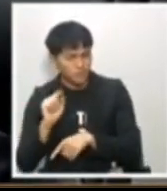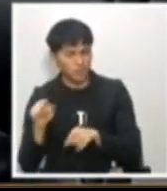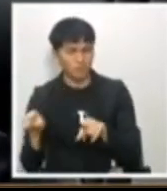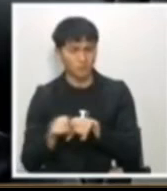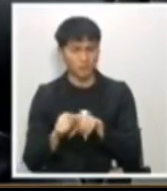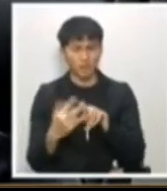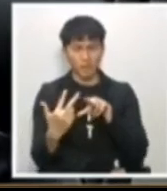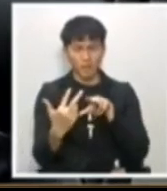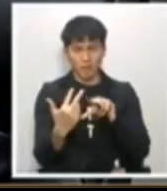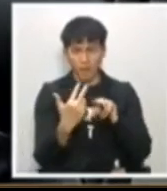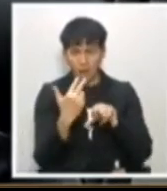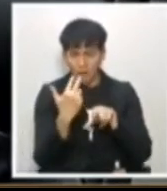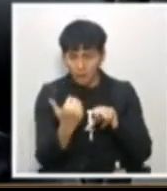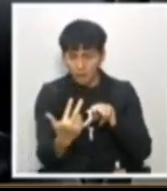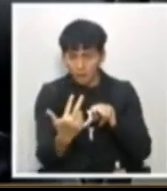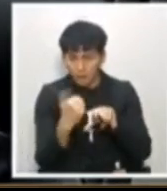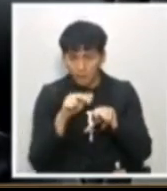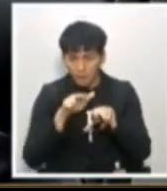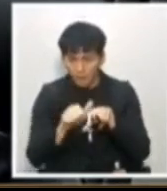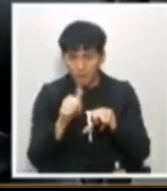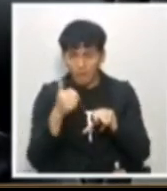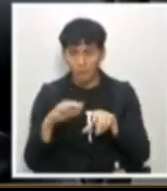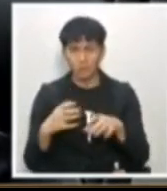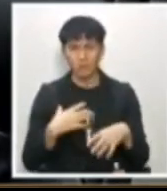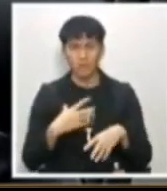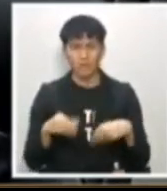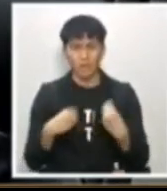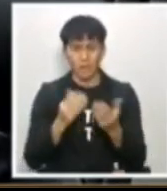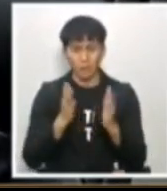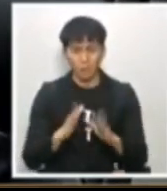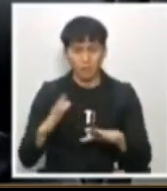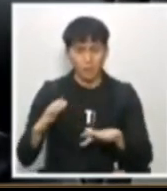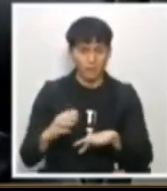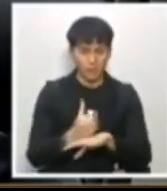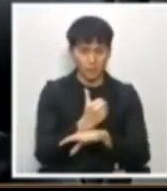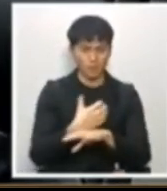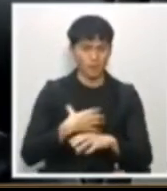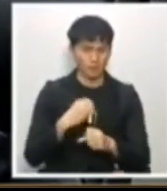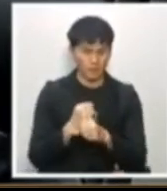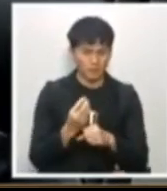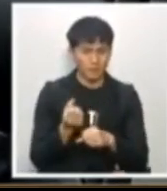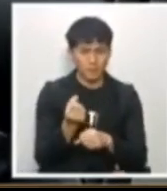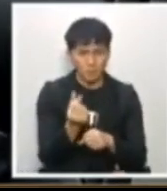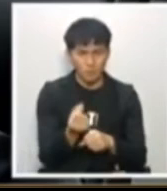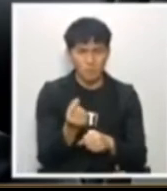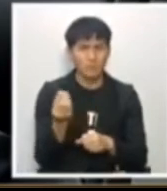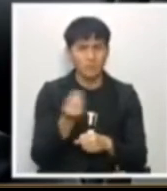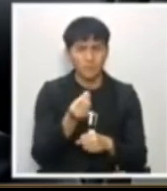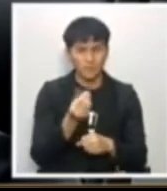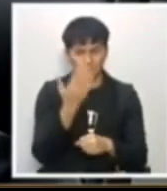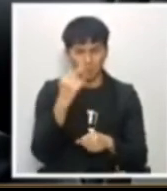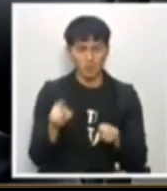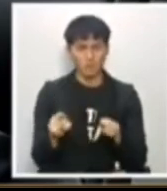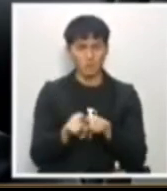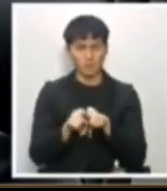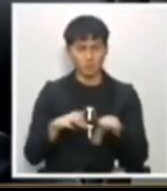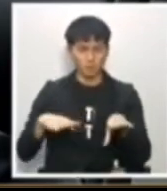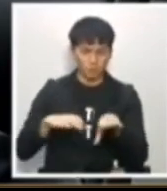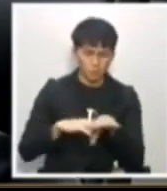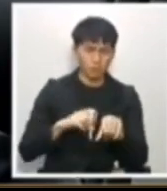างเส้นหลักแล้วเนี่ยก็ไม่ควรจะให้ทางผู้รับเหมาผู้ดำเนินงานเนี่ยทำงานได้ล่าช้านะคะมันเป็นอุบัติเหตุได้ง่